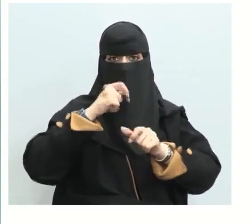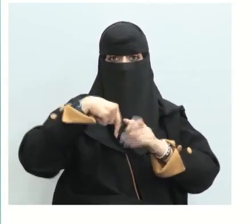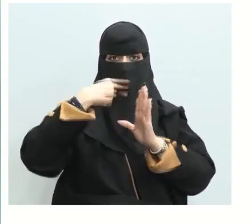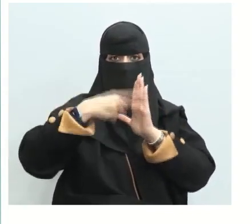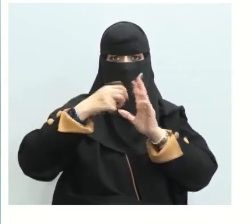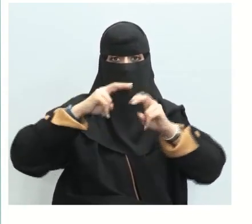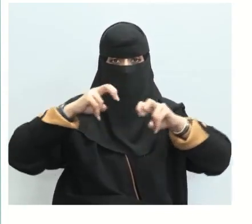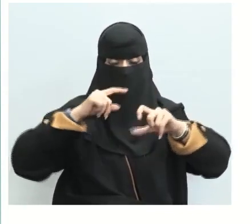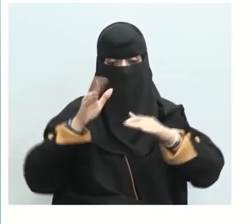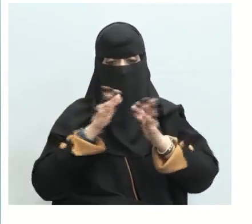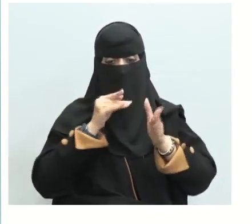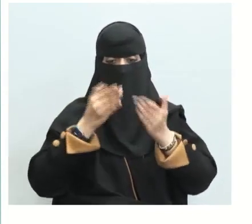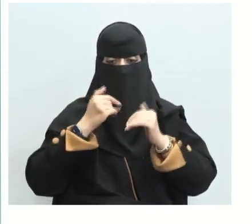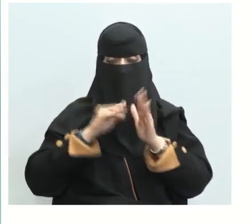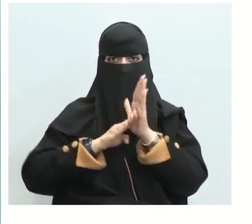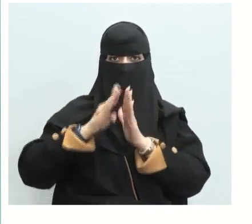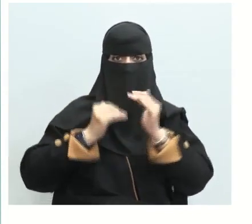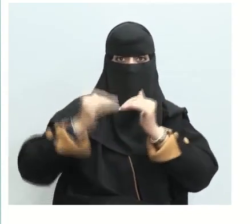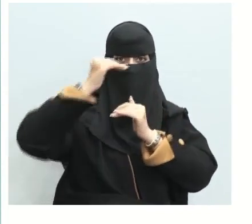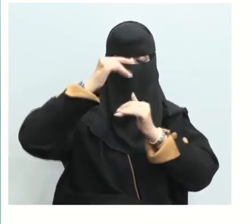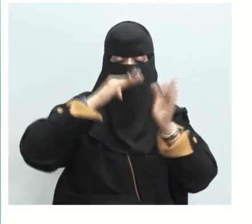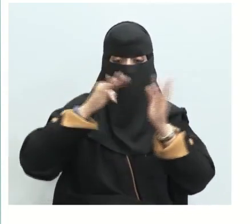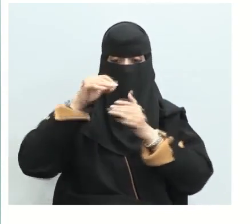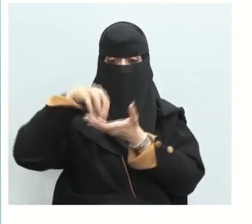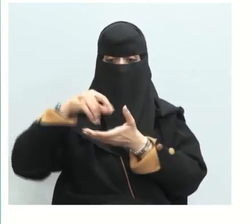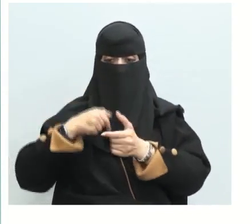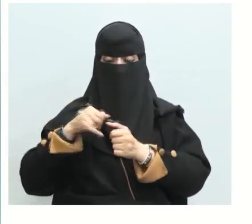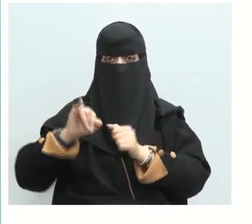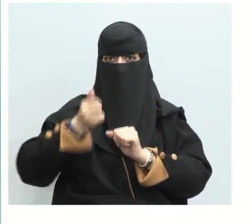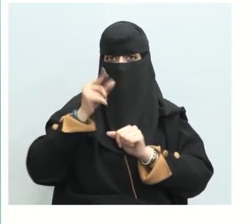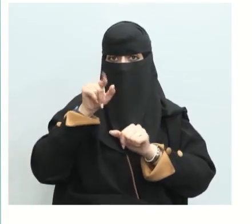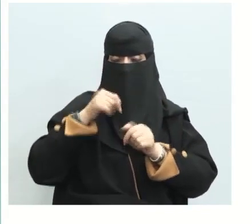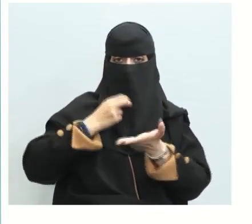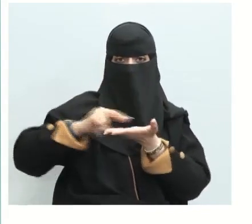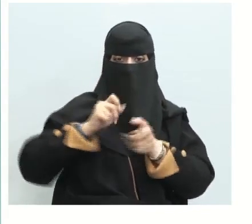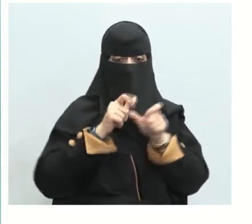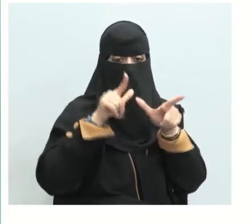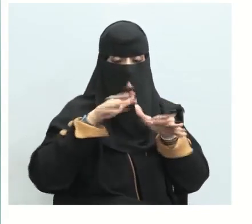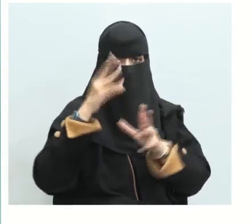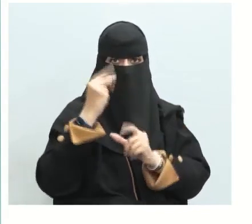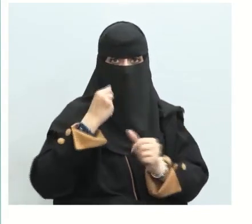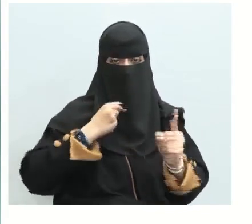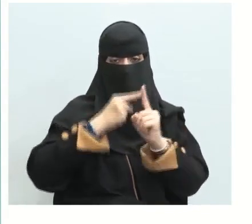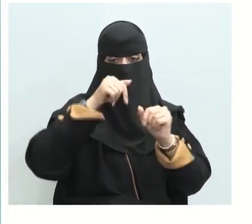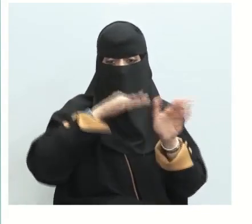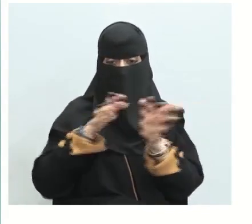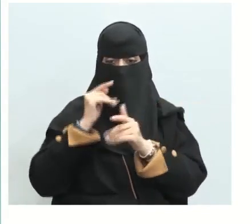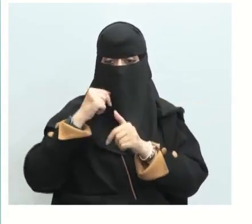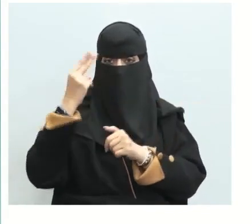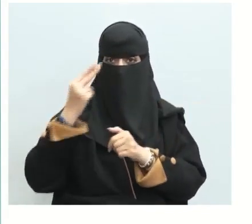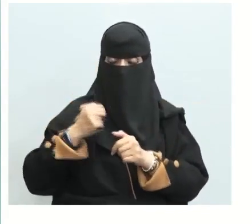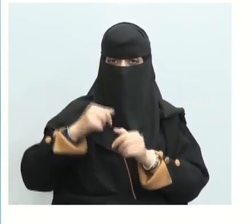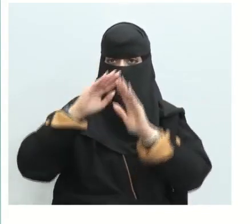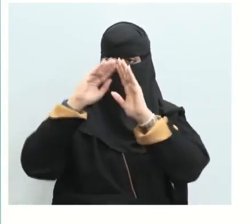محركات البحث CEO لرفع تصنيف الموقع. وما هي الرسائل الإخبارية الرقمية والهدف منها؟